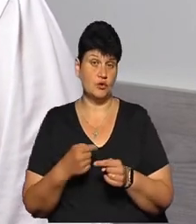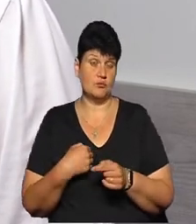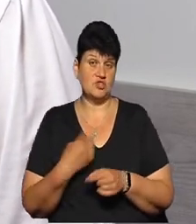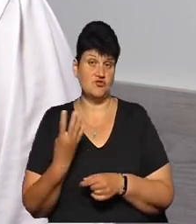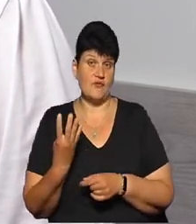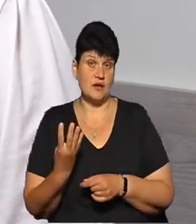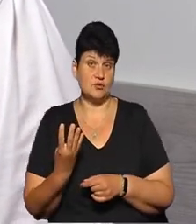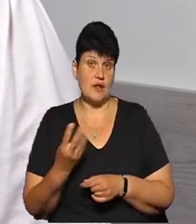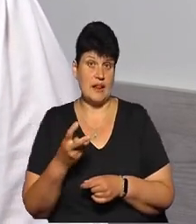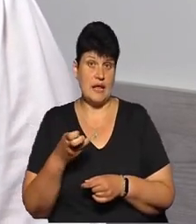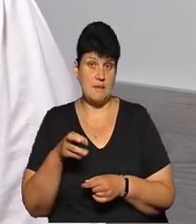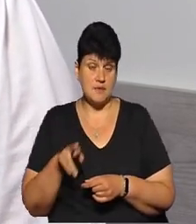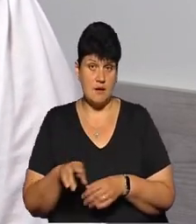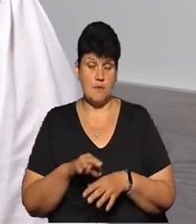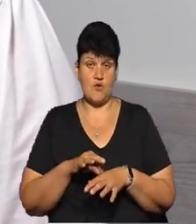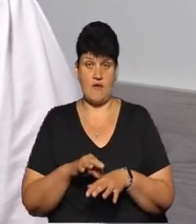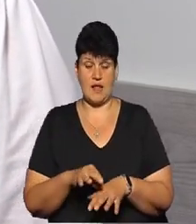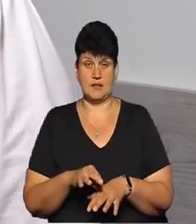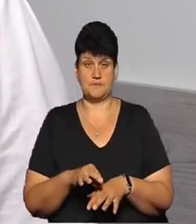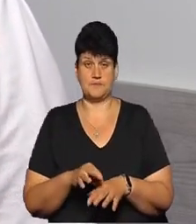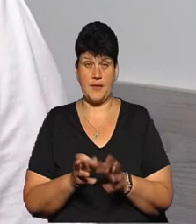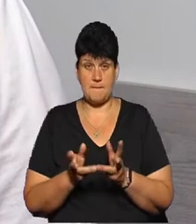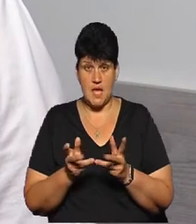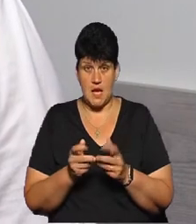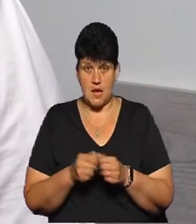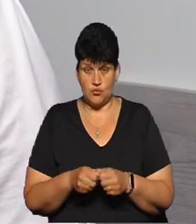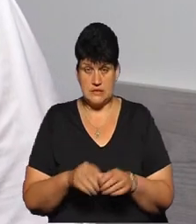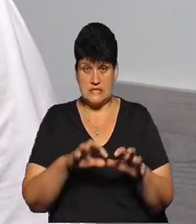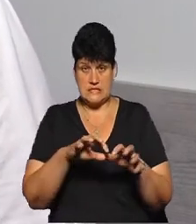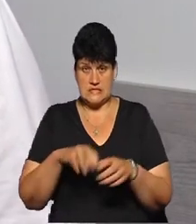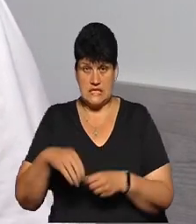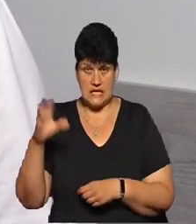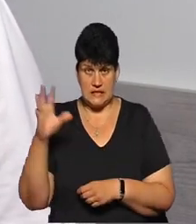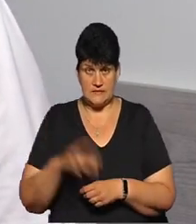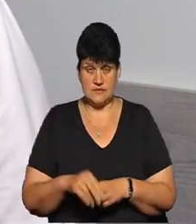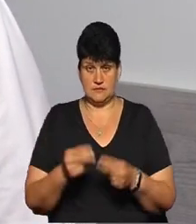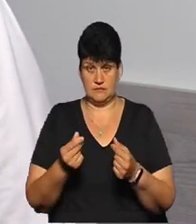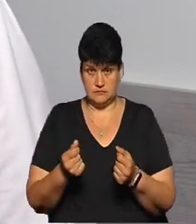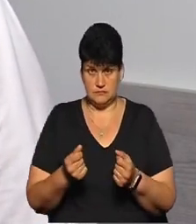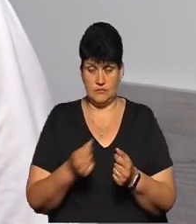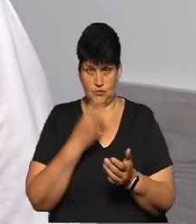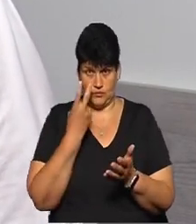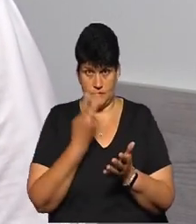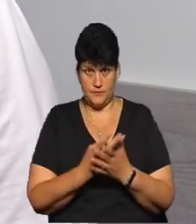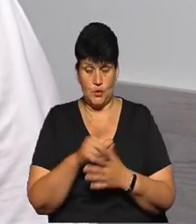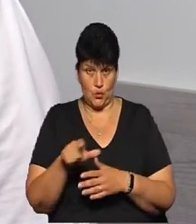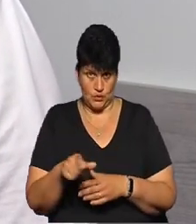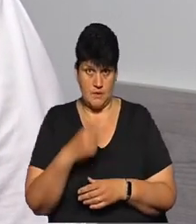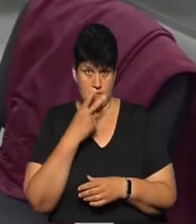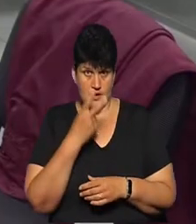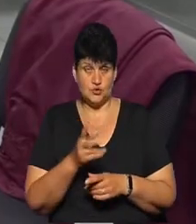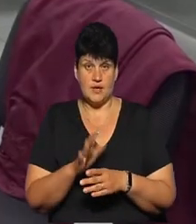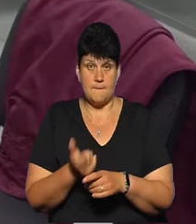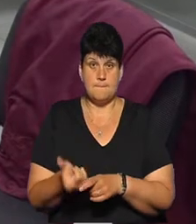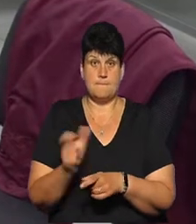липня провели перерахунок, зняли всі нарахування, відобразили. Люди побачили, що в них є переплата, хто оплатив за